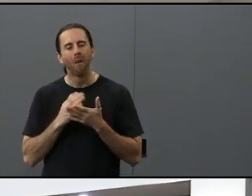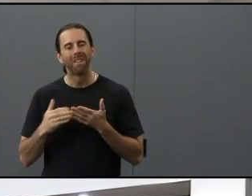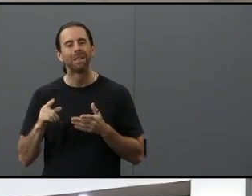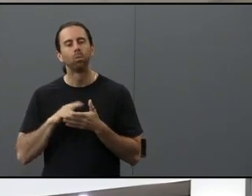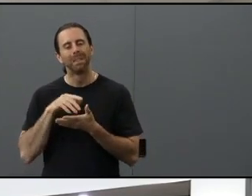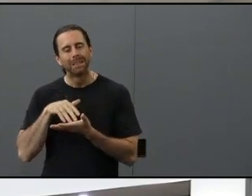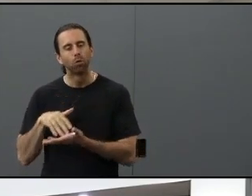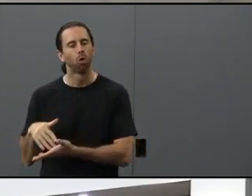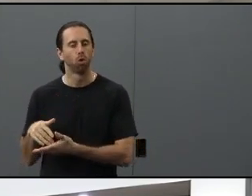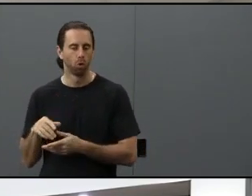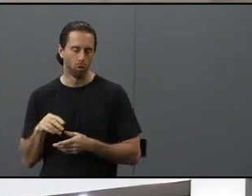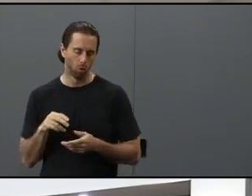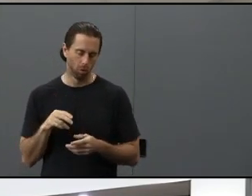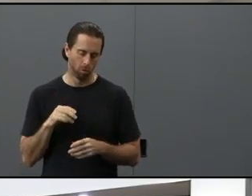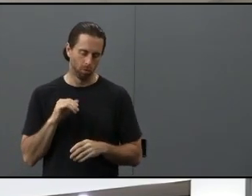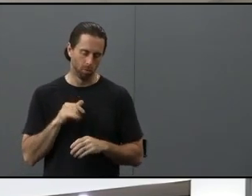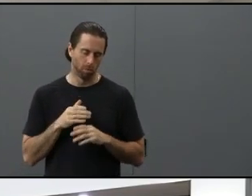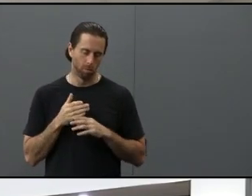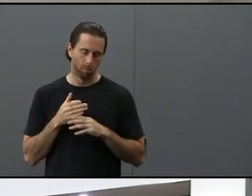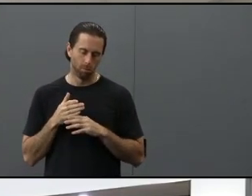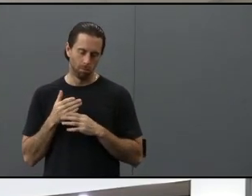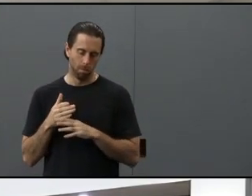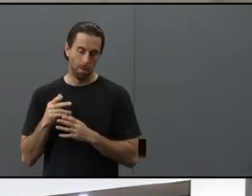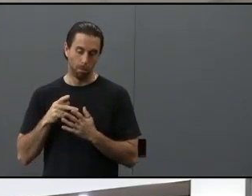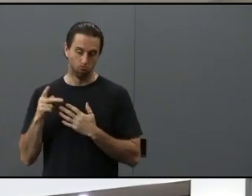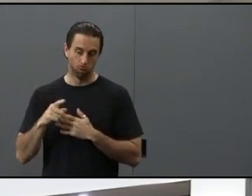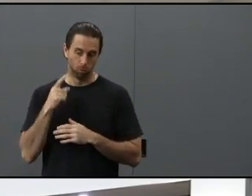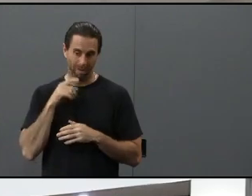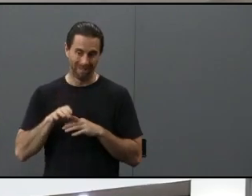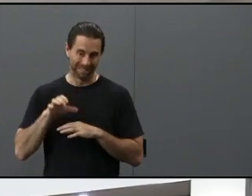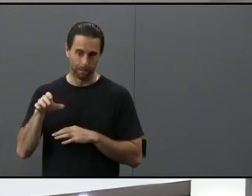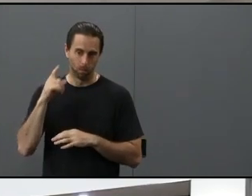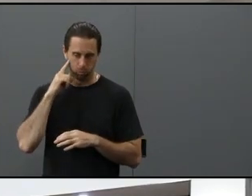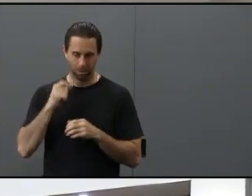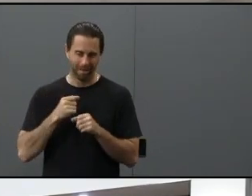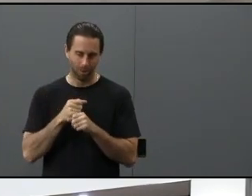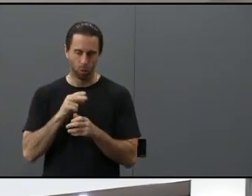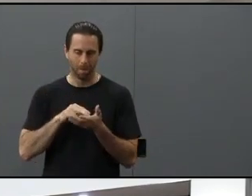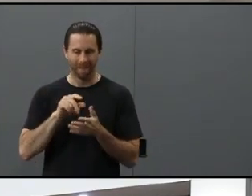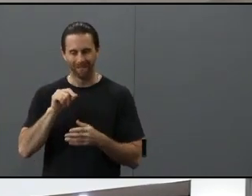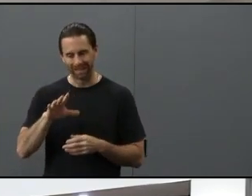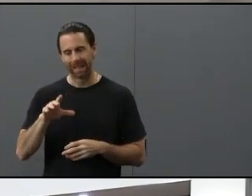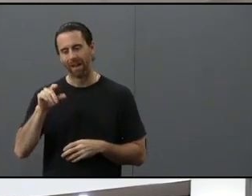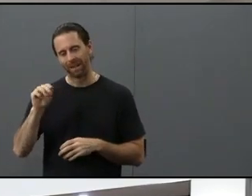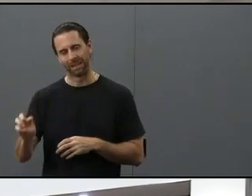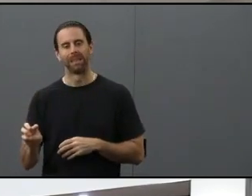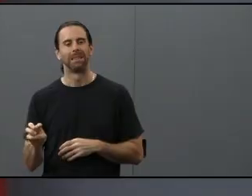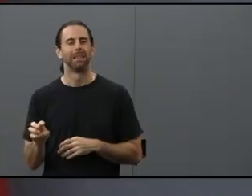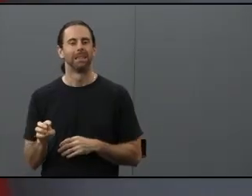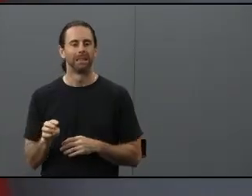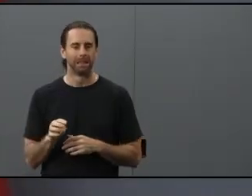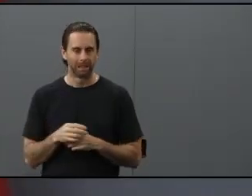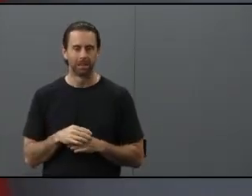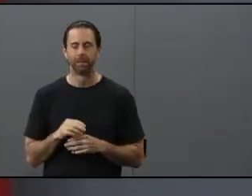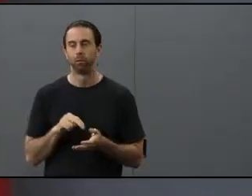étude on prépare ici des projets d'investissement pour l'année 2025 et l'année 2026 alors on commence tout de